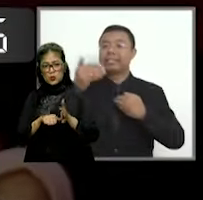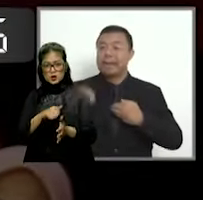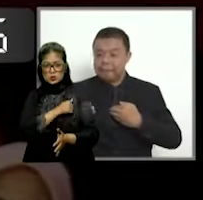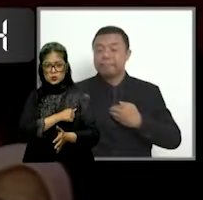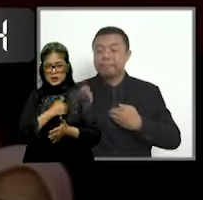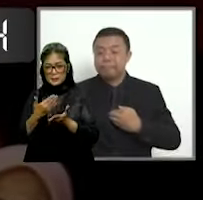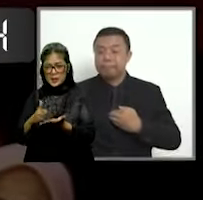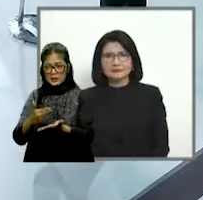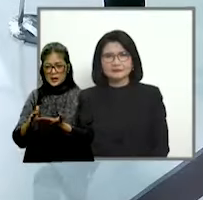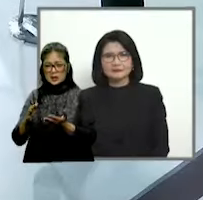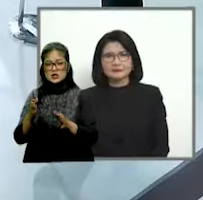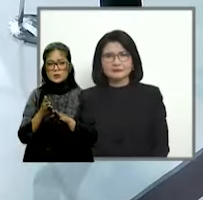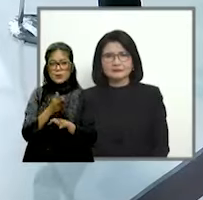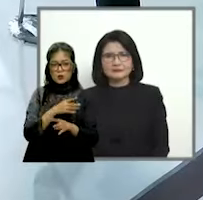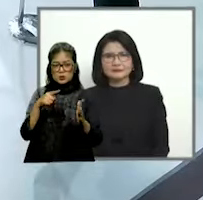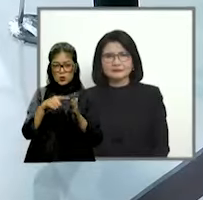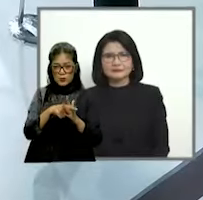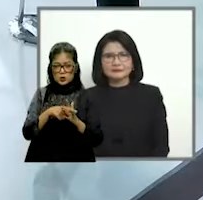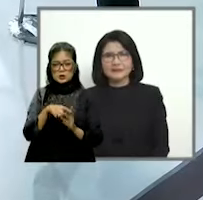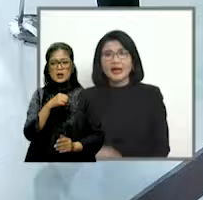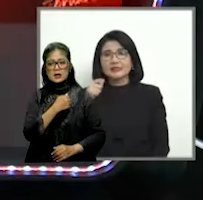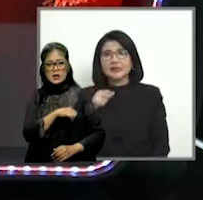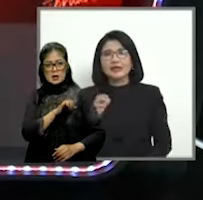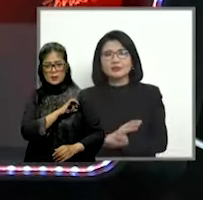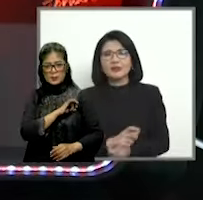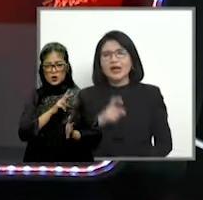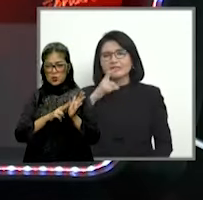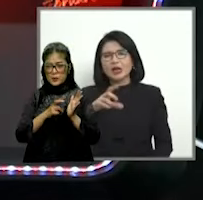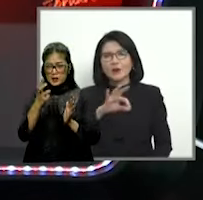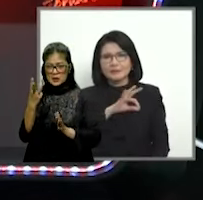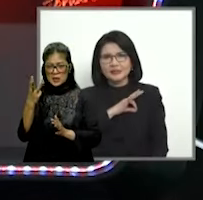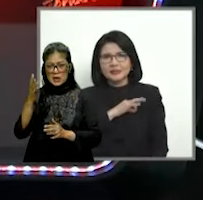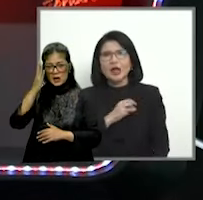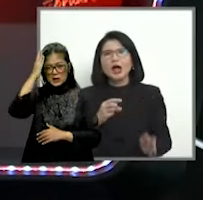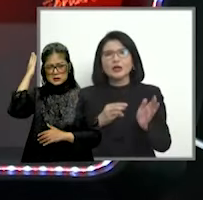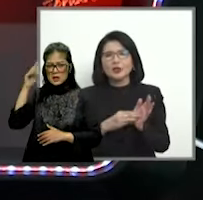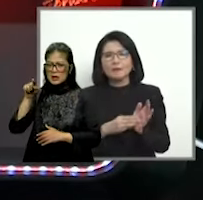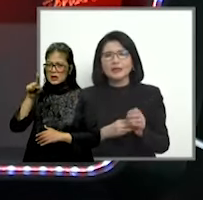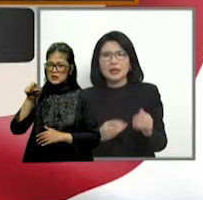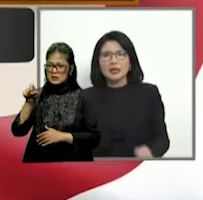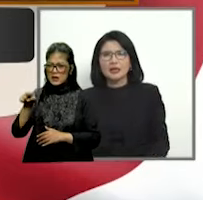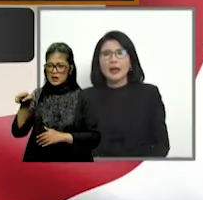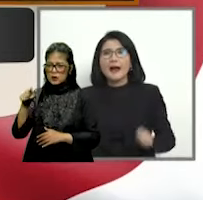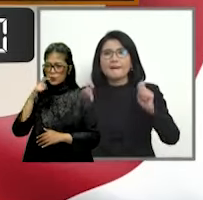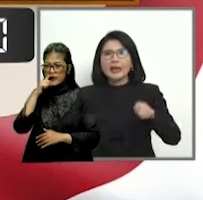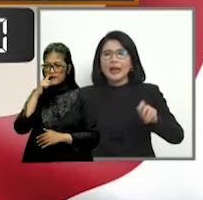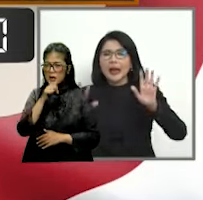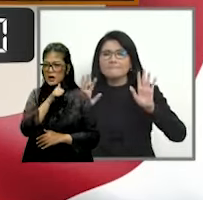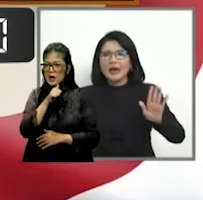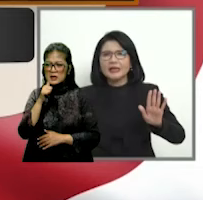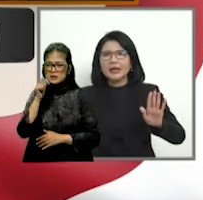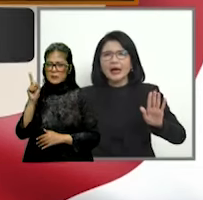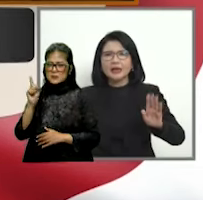2024 sempat ditanyakan capres nomor urut 3 Ganjar pranowo pada capres nomor urut 1 Anis Baswedan lantaran frekuensi pembagian